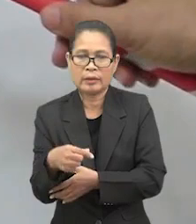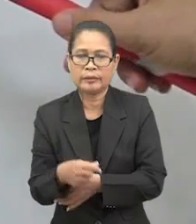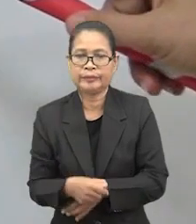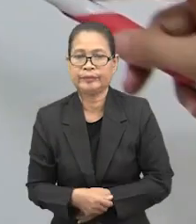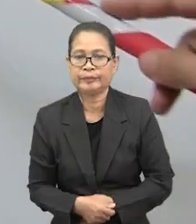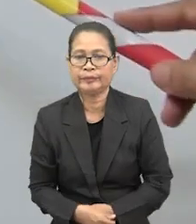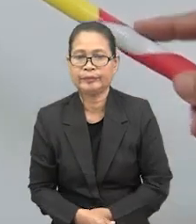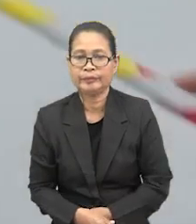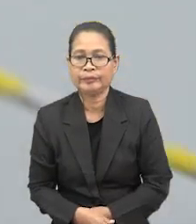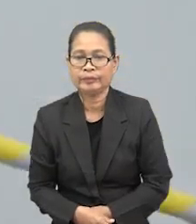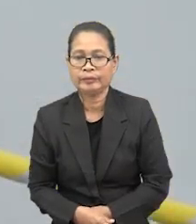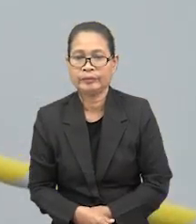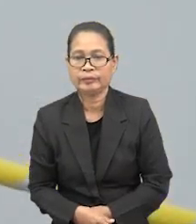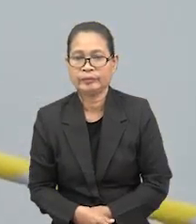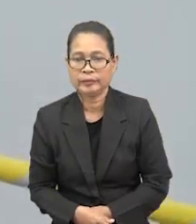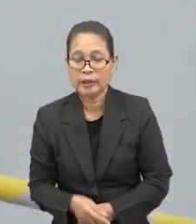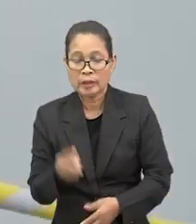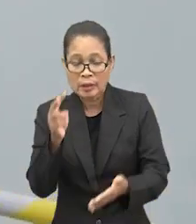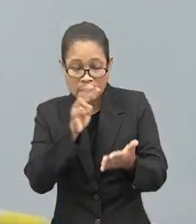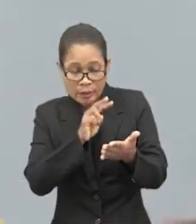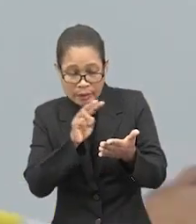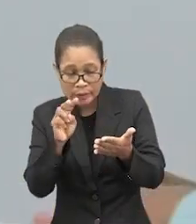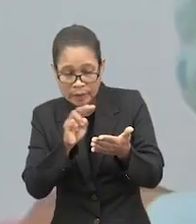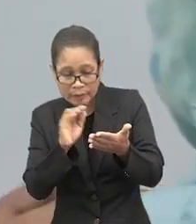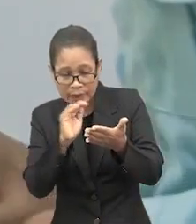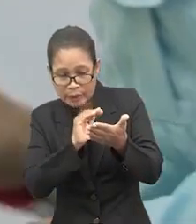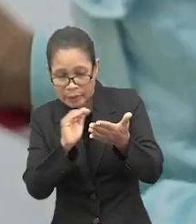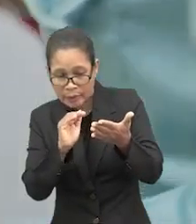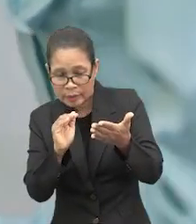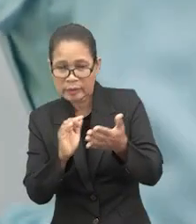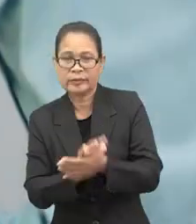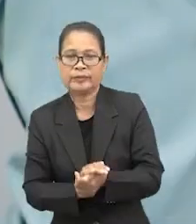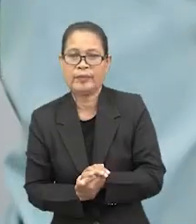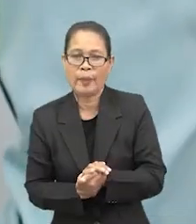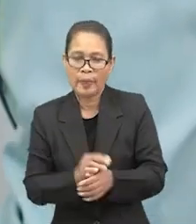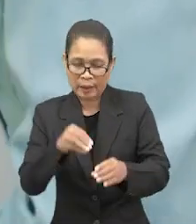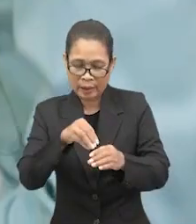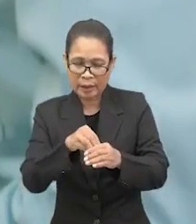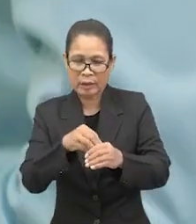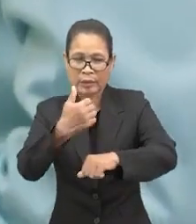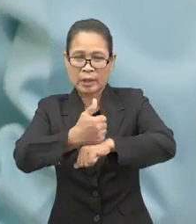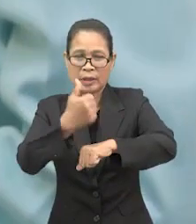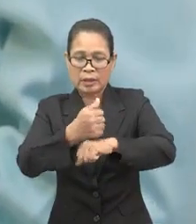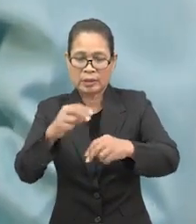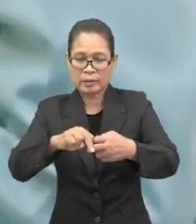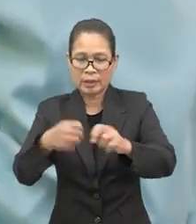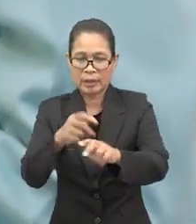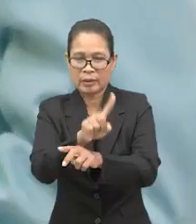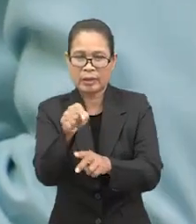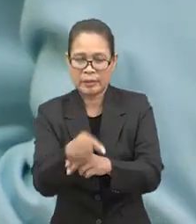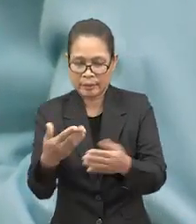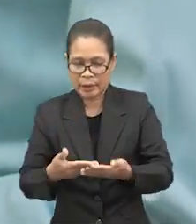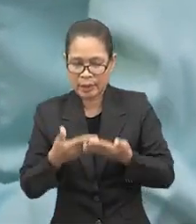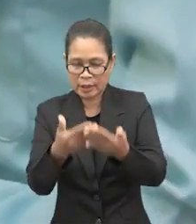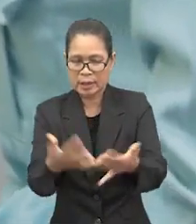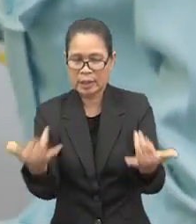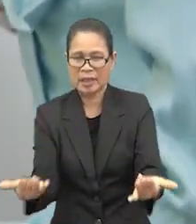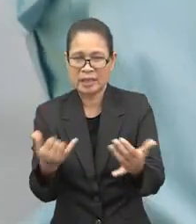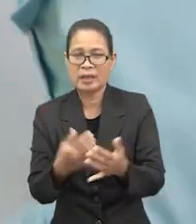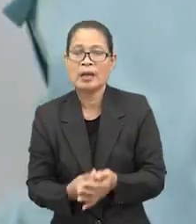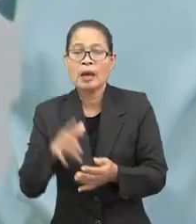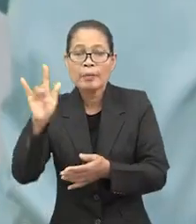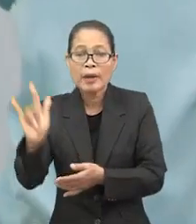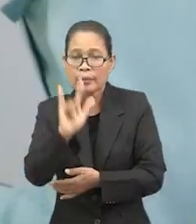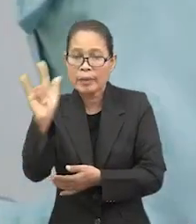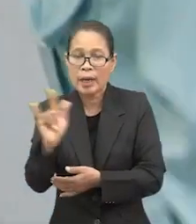mán kilogram. Chà. Chẳng con sẵn kết mơ tỏ tới tiết hà. Nếu khăn ông bà thiên chùm nào đại nẹ cổ bàn